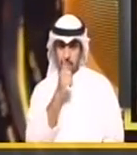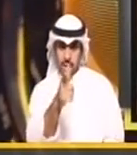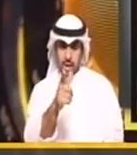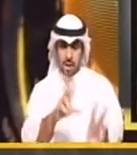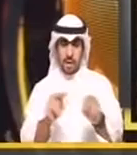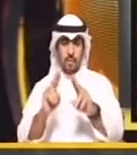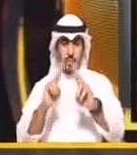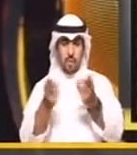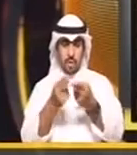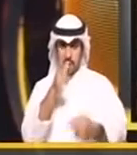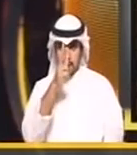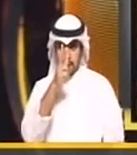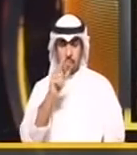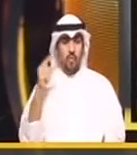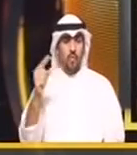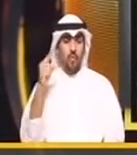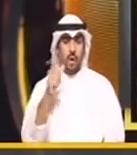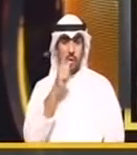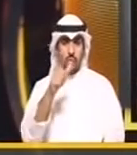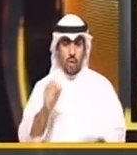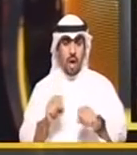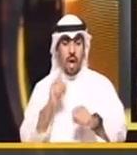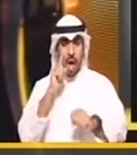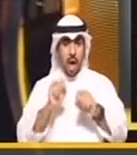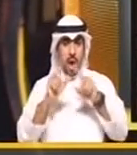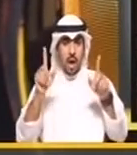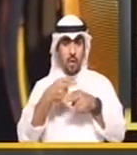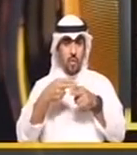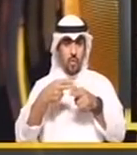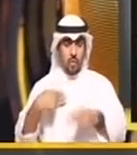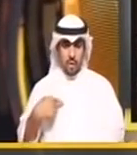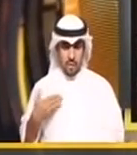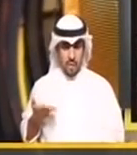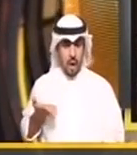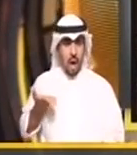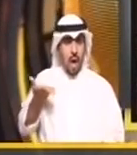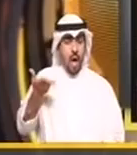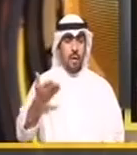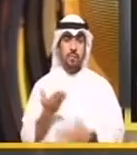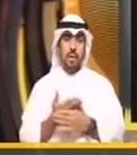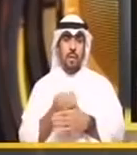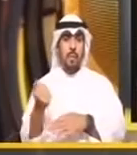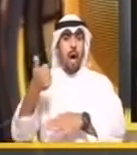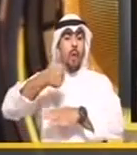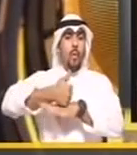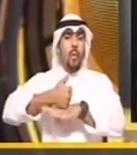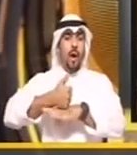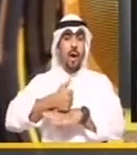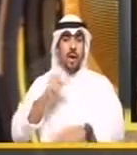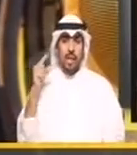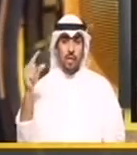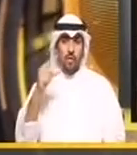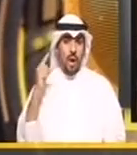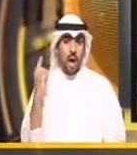المؤتمرات الدوليه معلنا افتخار دوله الكويت باعتلائها المرتبه الاولى بين الدول في تقديمها